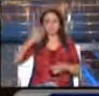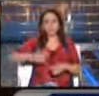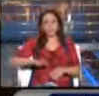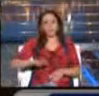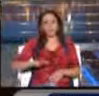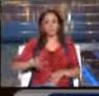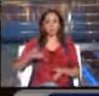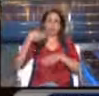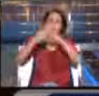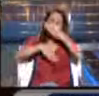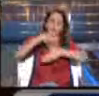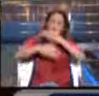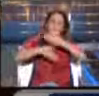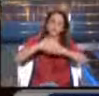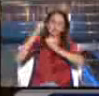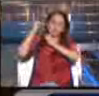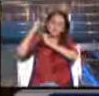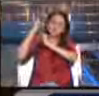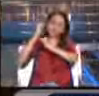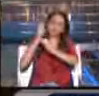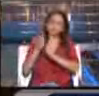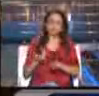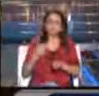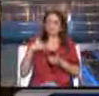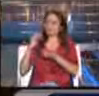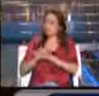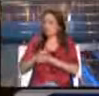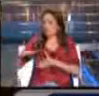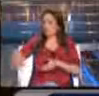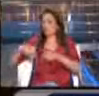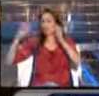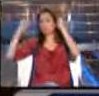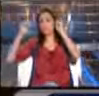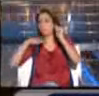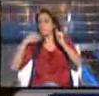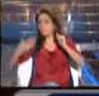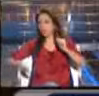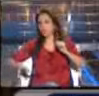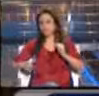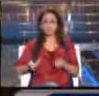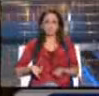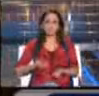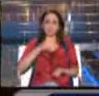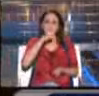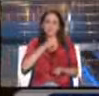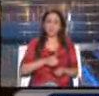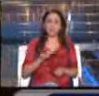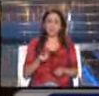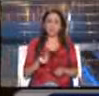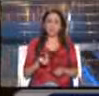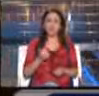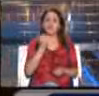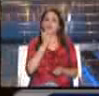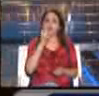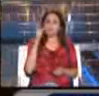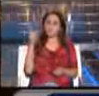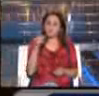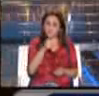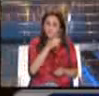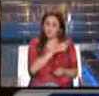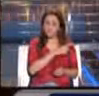في كفن أو يرجع مع زميله اللي جنبه اللي هو بيشجع جنبه مقتول. في بعض الأخطاء، في بعض الأخطاء وممارسات